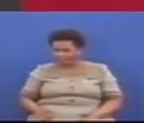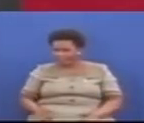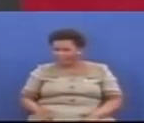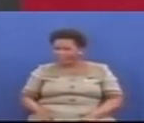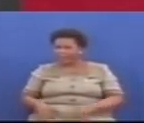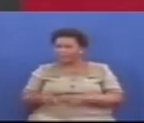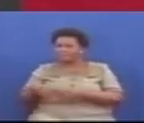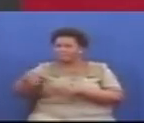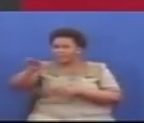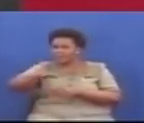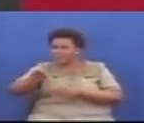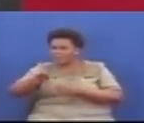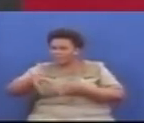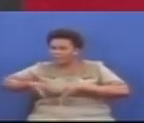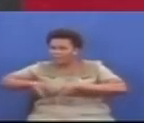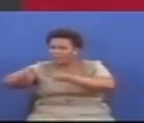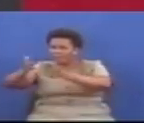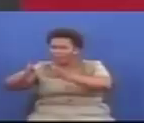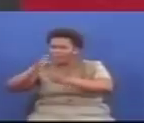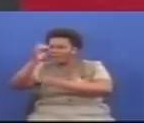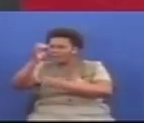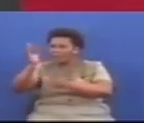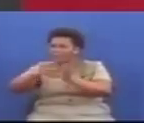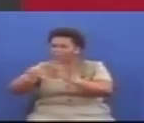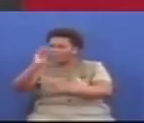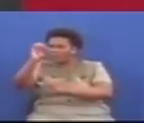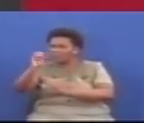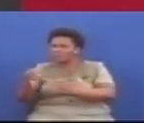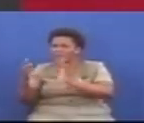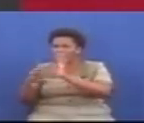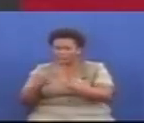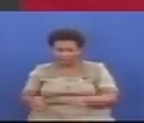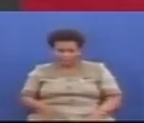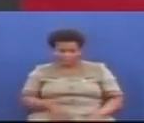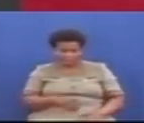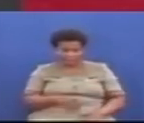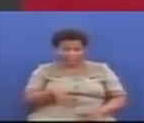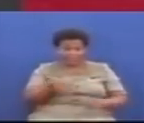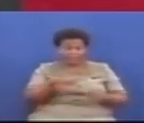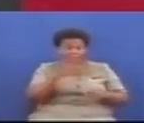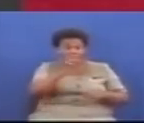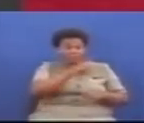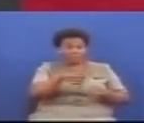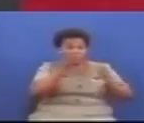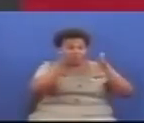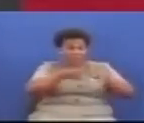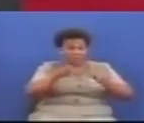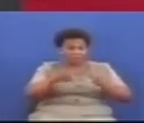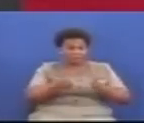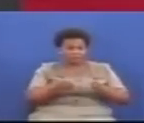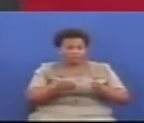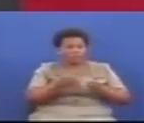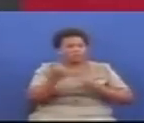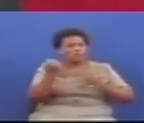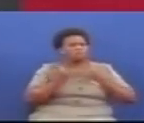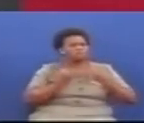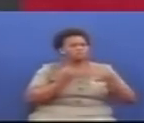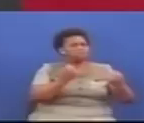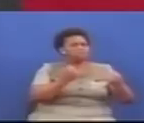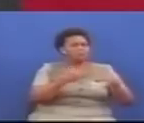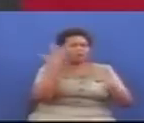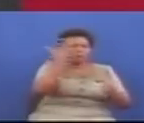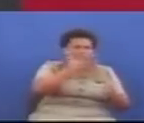barabara huchangia kwa 8%. Makosa ya kibinadamu ni pamoja na uendeshaji wa kizembe, hatari, mwendo kasi,